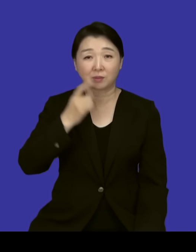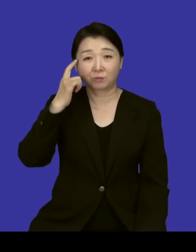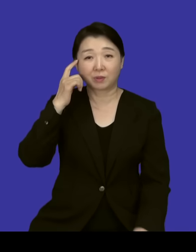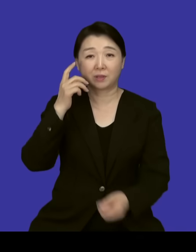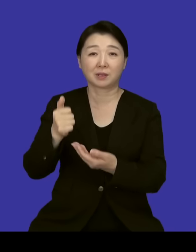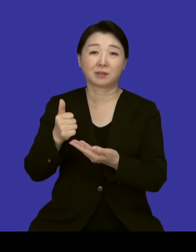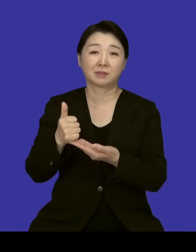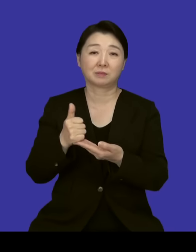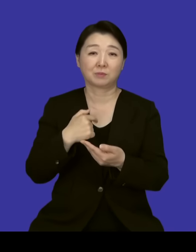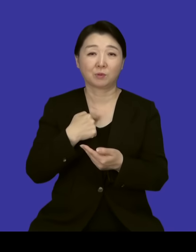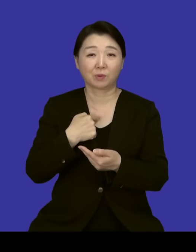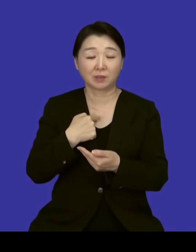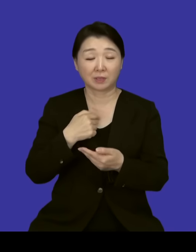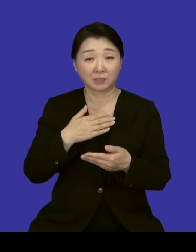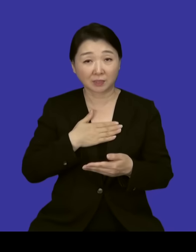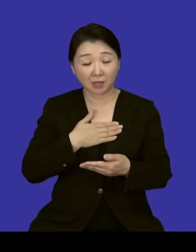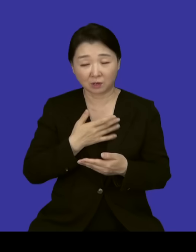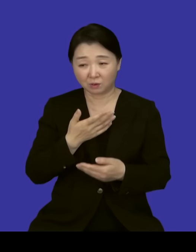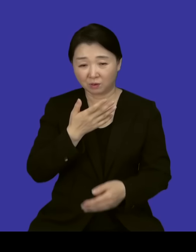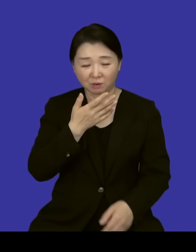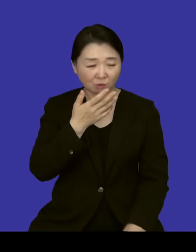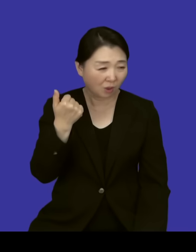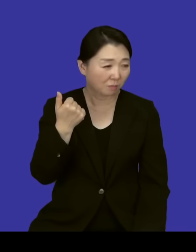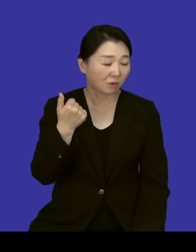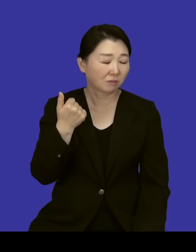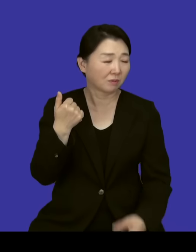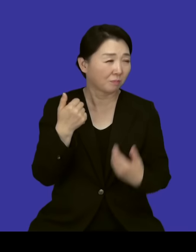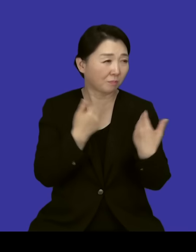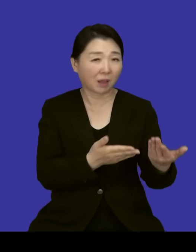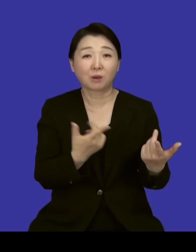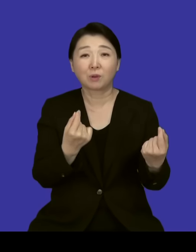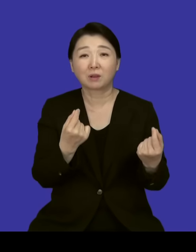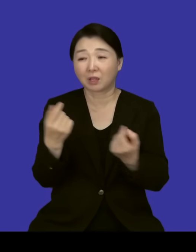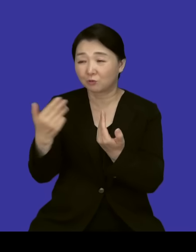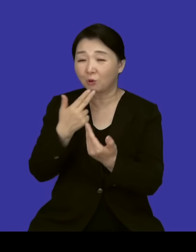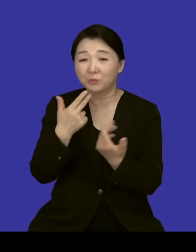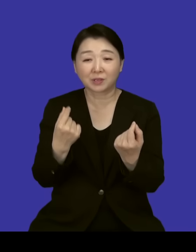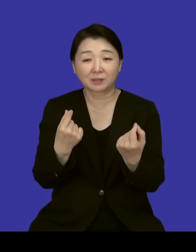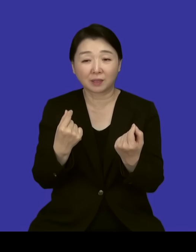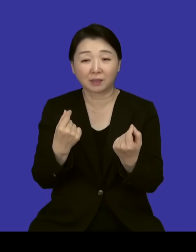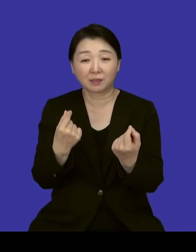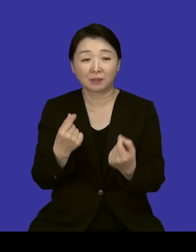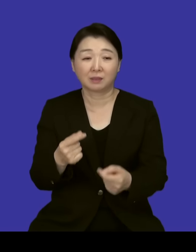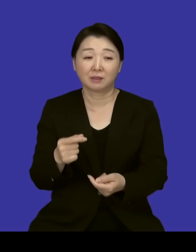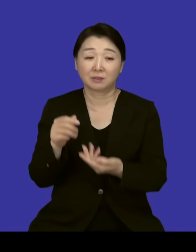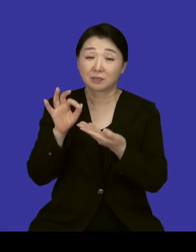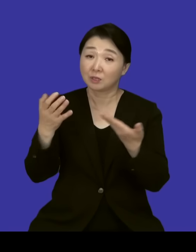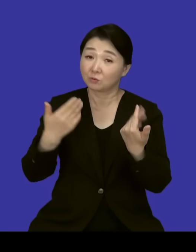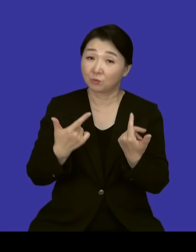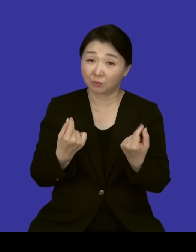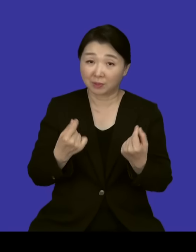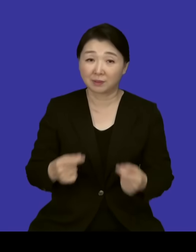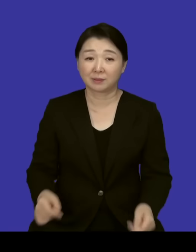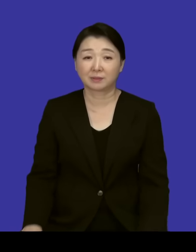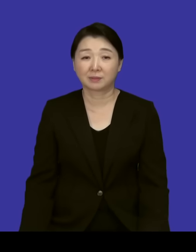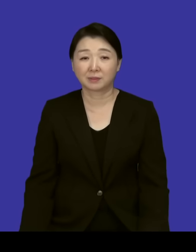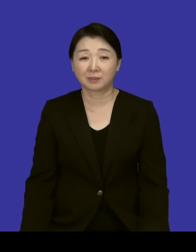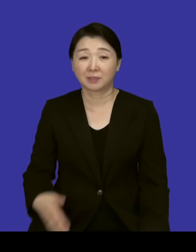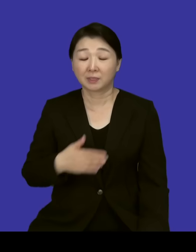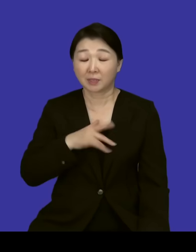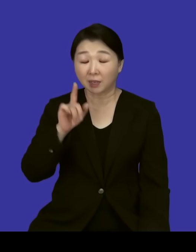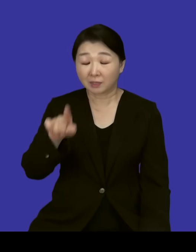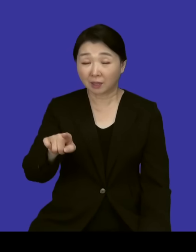하나님이 이렇게 나를 외면하실까? 뭔가 안 주신 것 같잖아요. 엄청난 자산을 주신 거예요. 내가